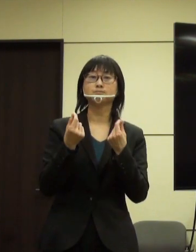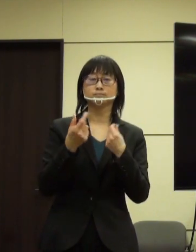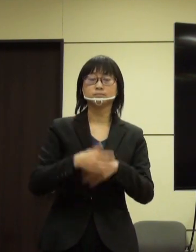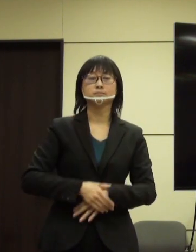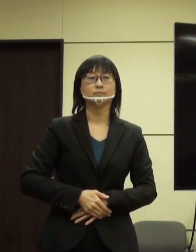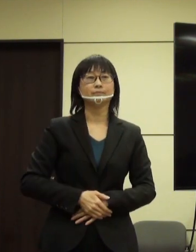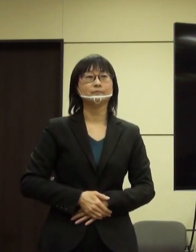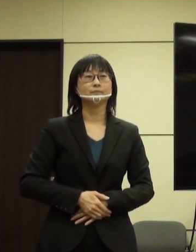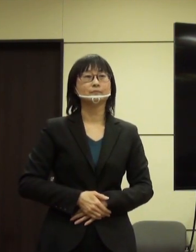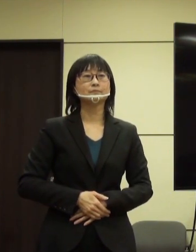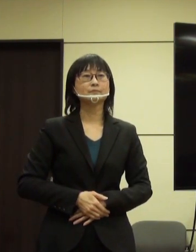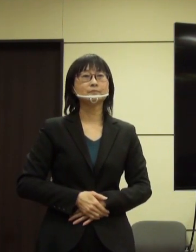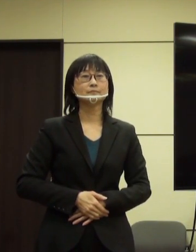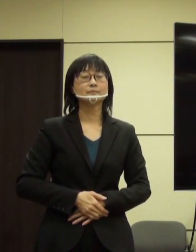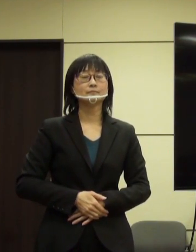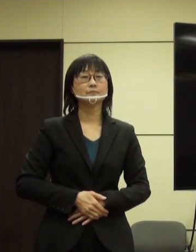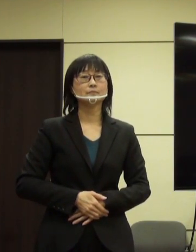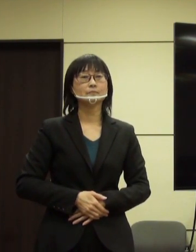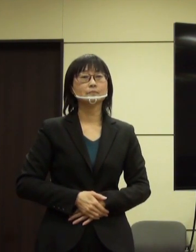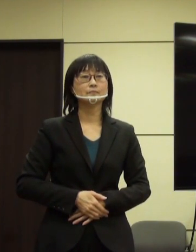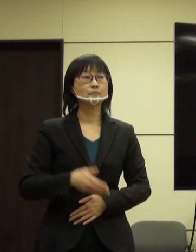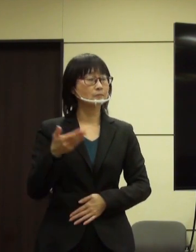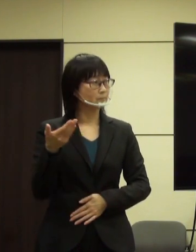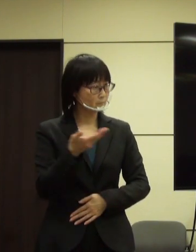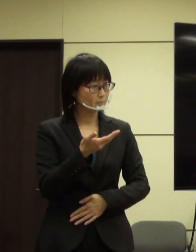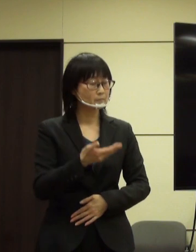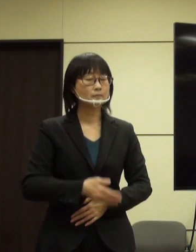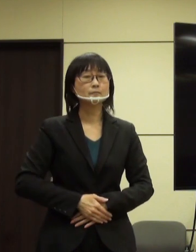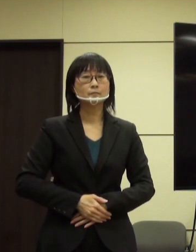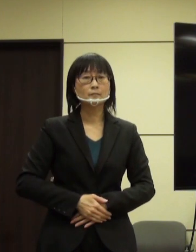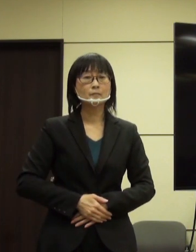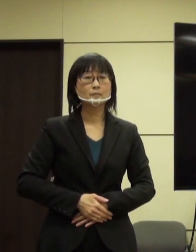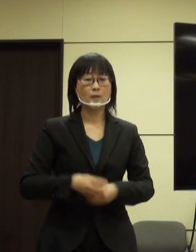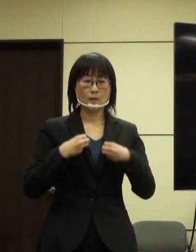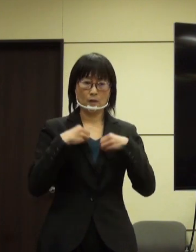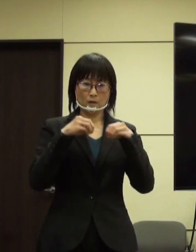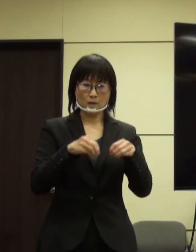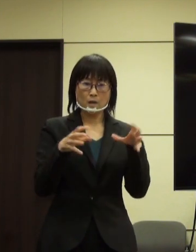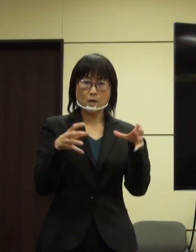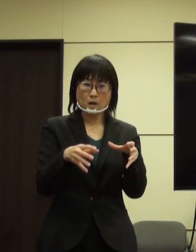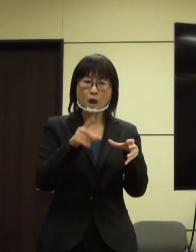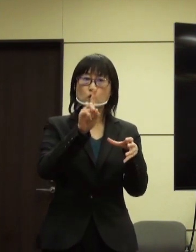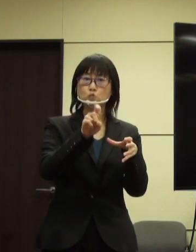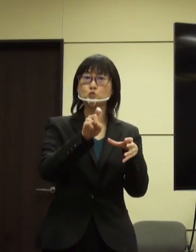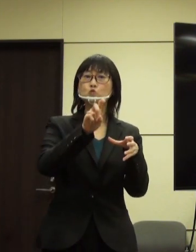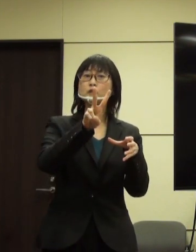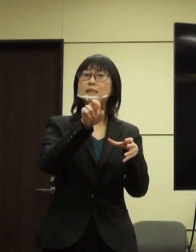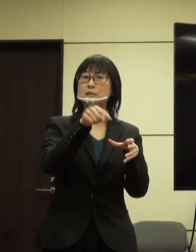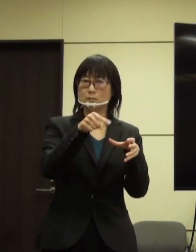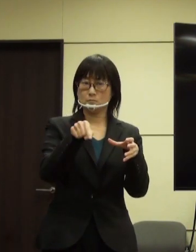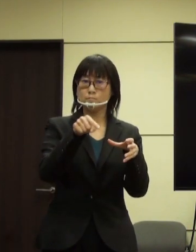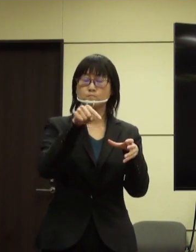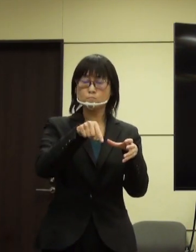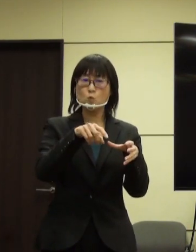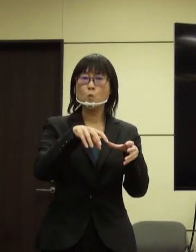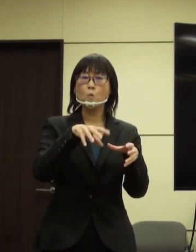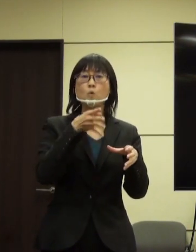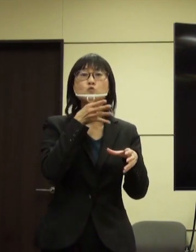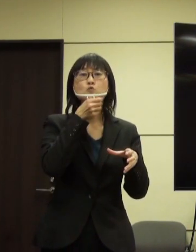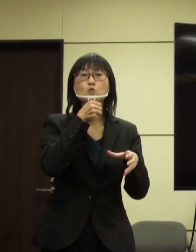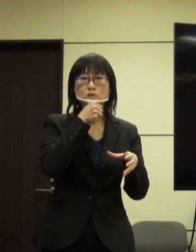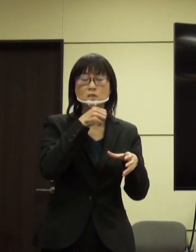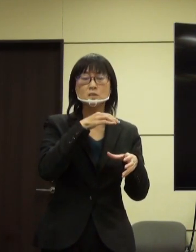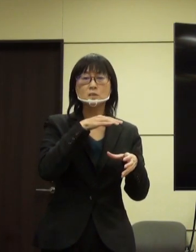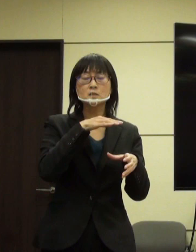です何店かあるんですがえっと今回のまずこの新しい+との12人の年来とかもしくは県の発表の